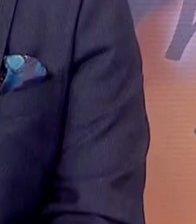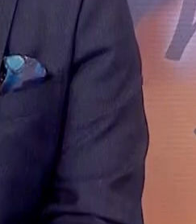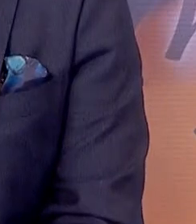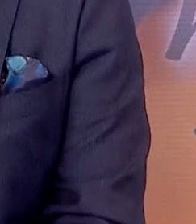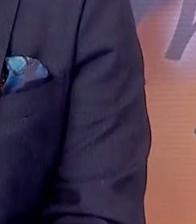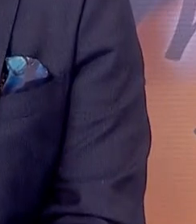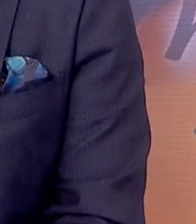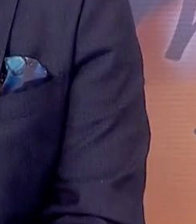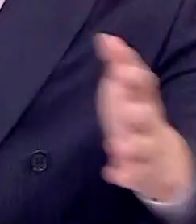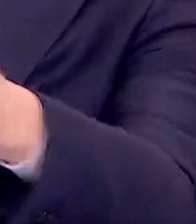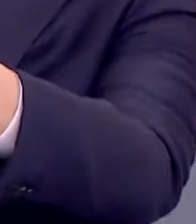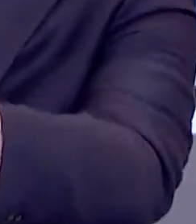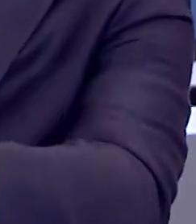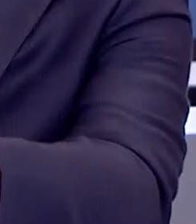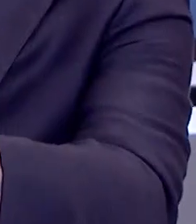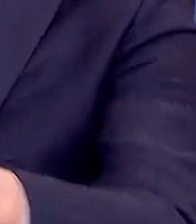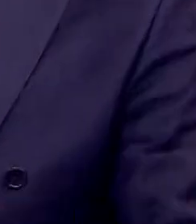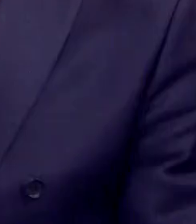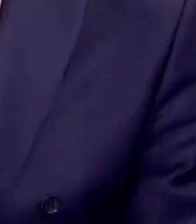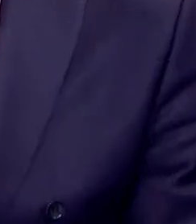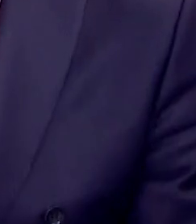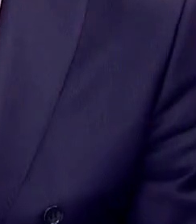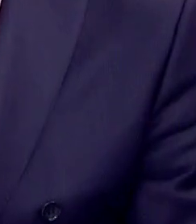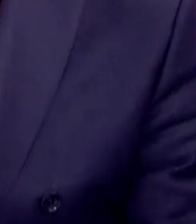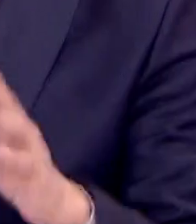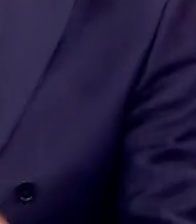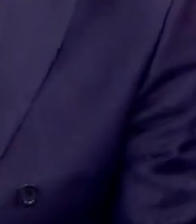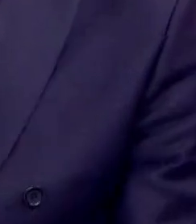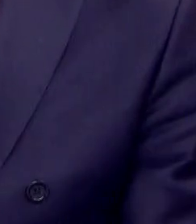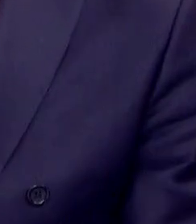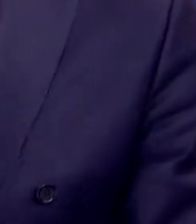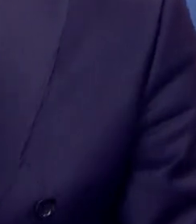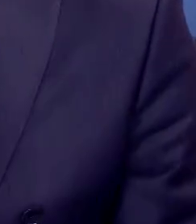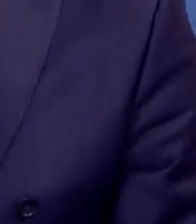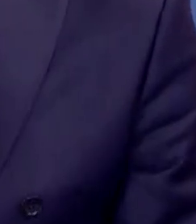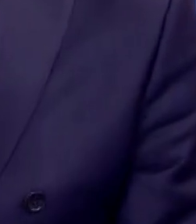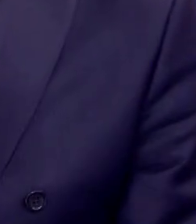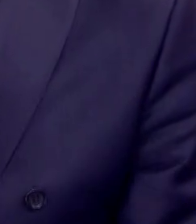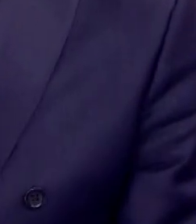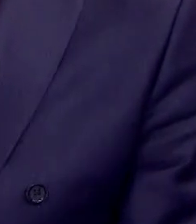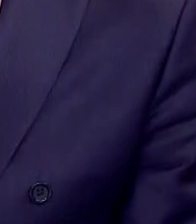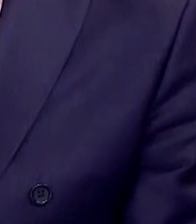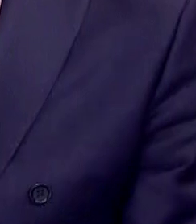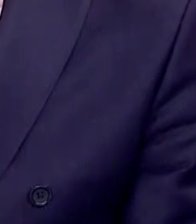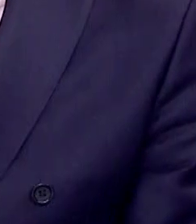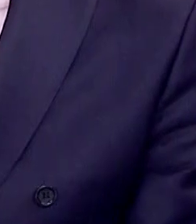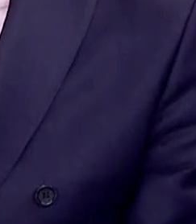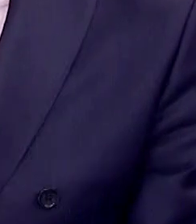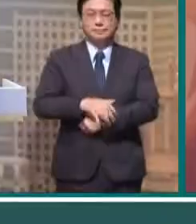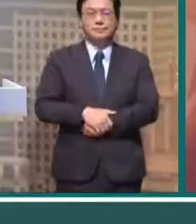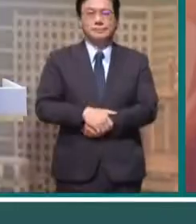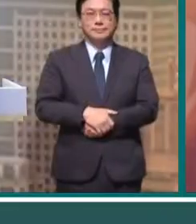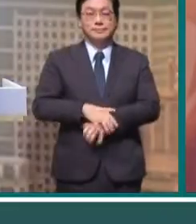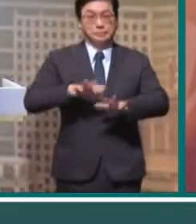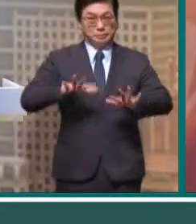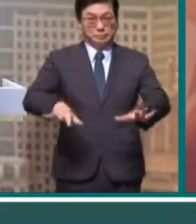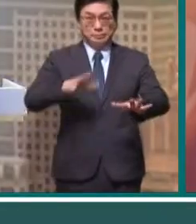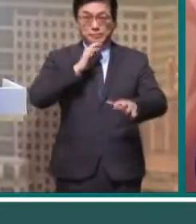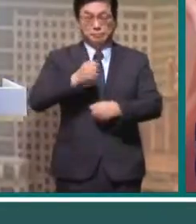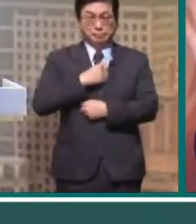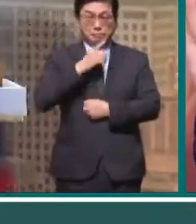向陈时中，因为三个陈时中站中间嘛，就冲向陈时中那个讲台，然后呢抢了他的麦克风，那大概就讲了几句什么台湾维